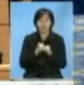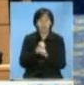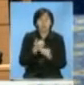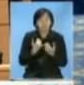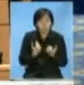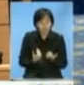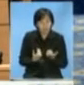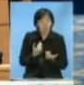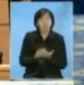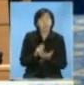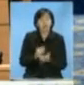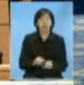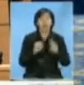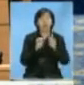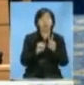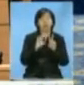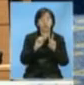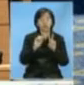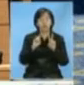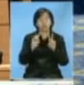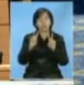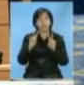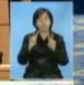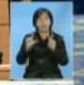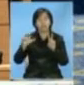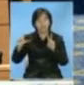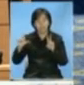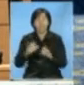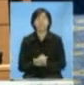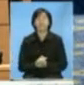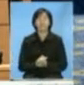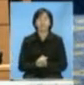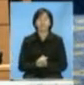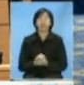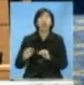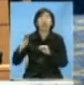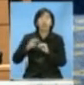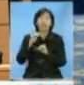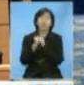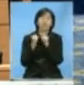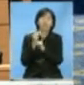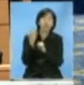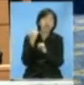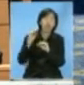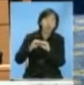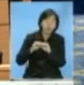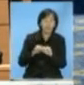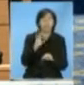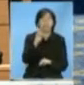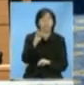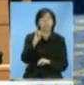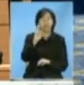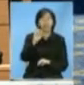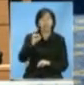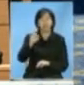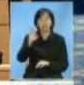อไหมท่านประธานเท่าไหร่ครับ 2.017 ล้านล้านบาทเพิ่มจากปีที่แล้ว